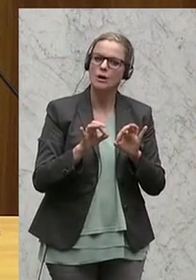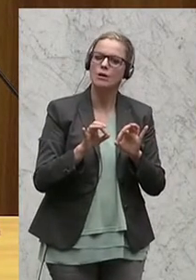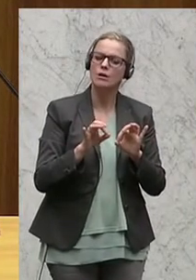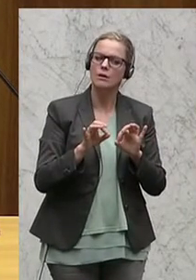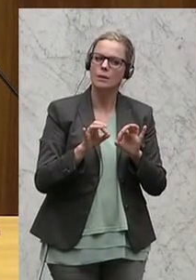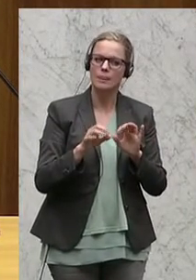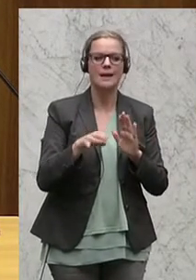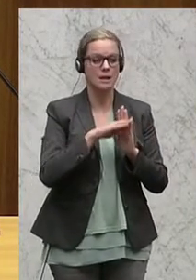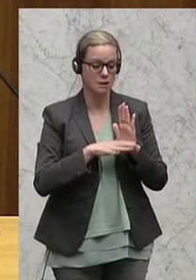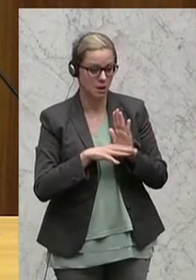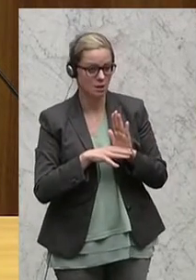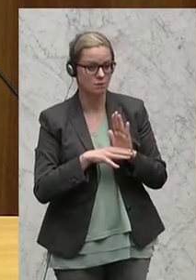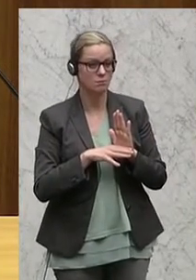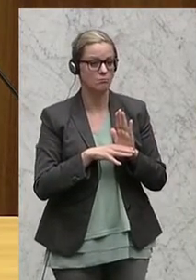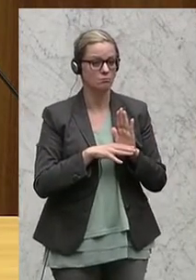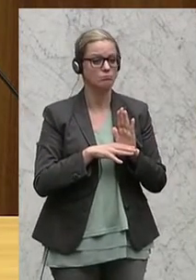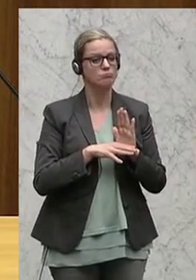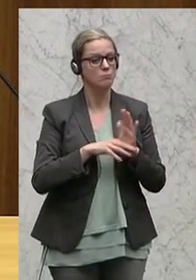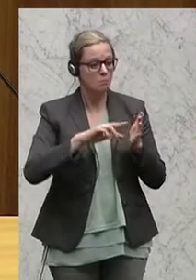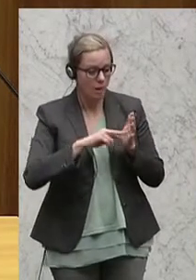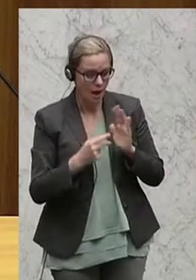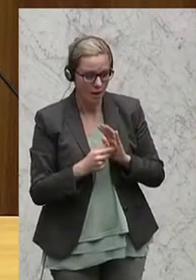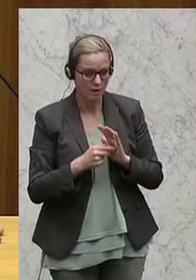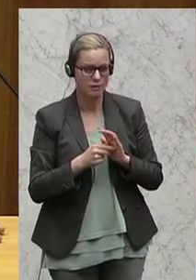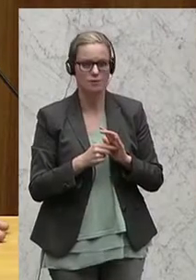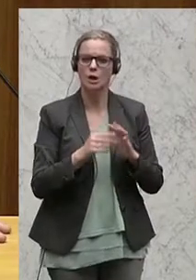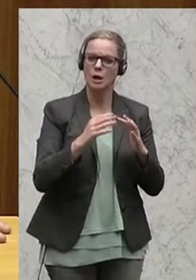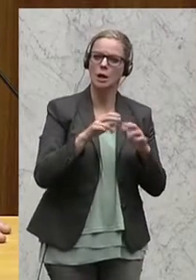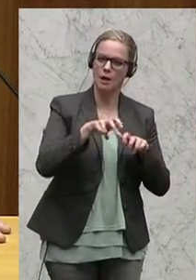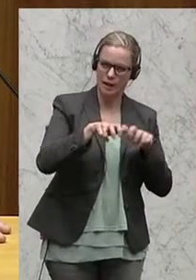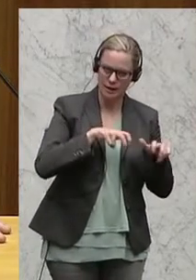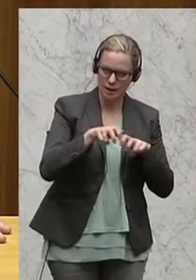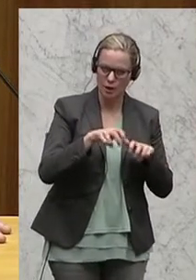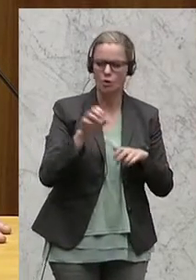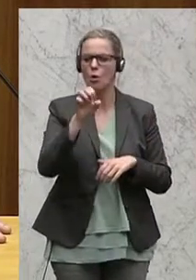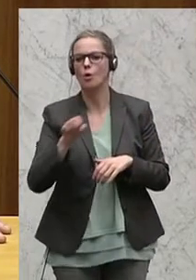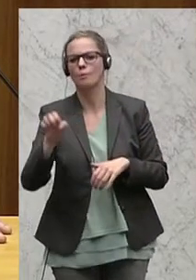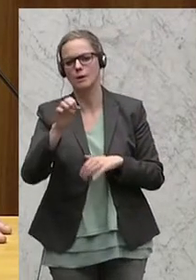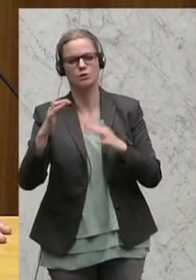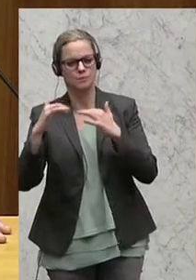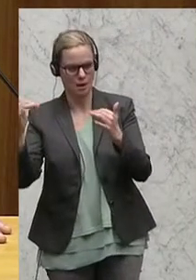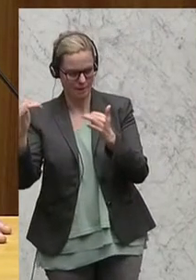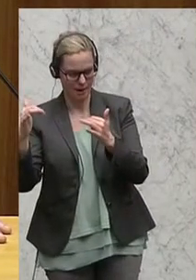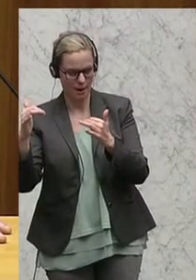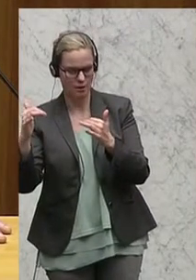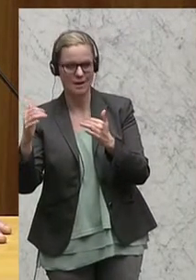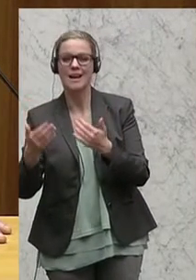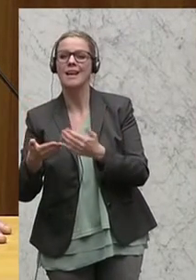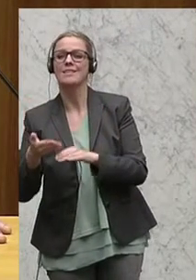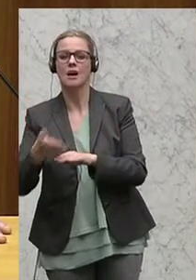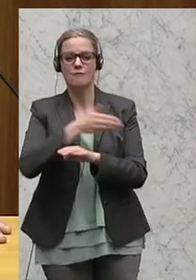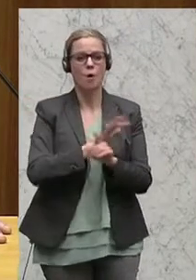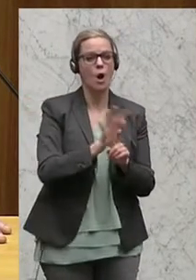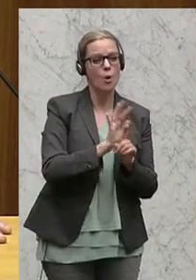Gesetzesvorhaben von den Regierungen bzw. von den Regierungen, dem Europäischen Parlament vorab